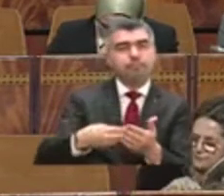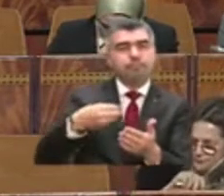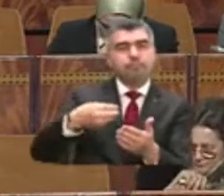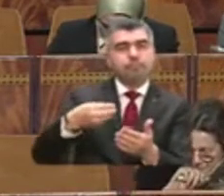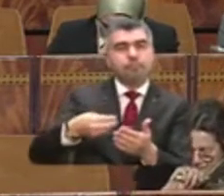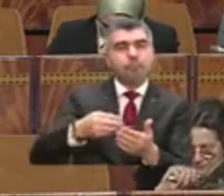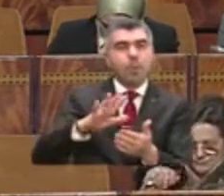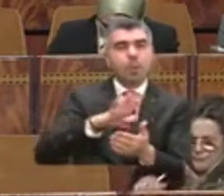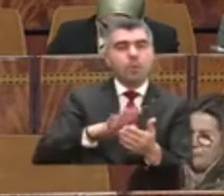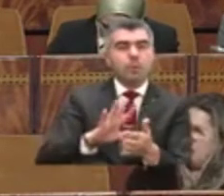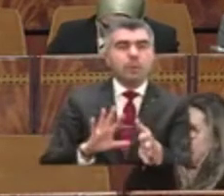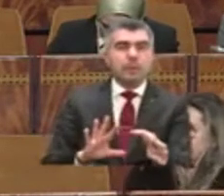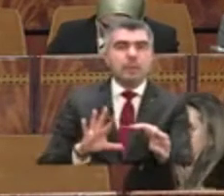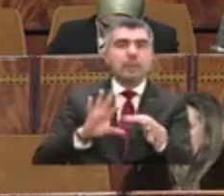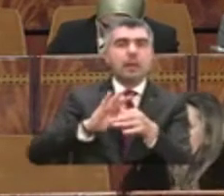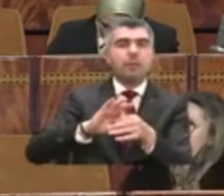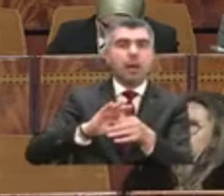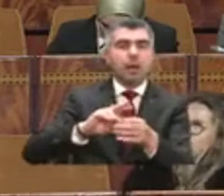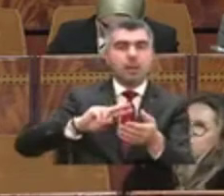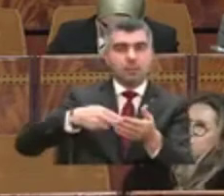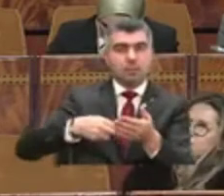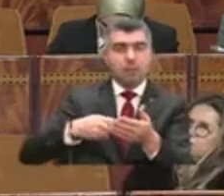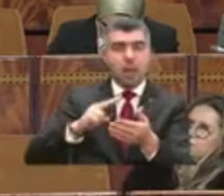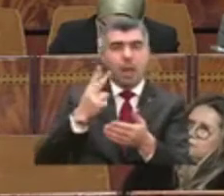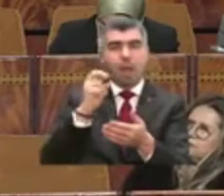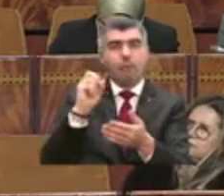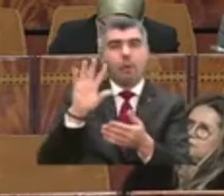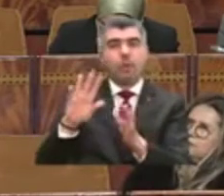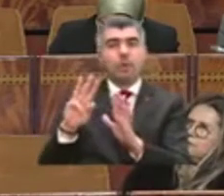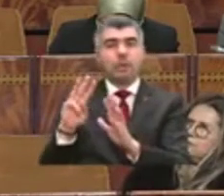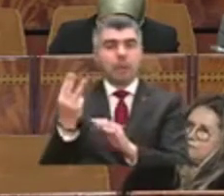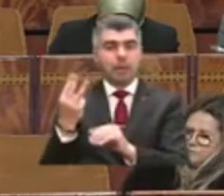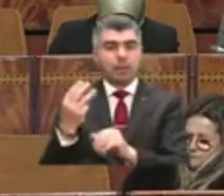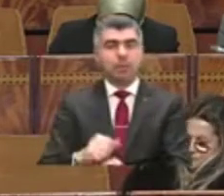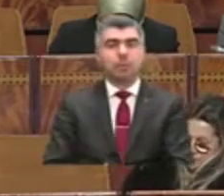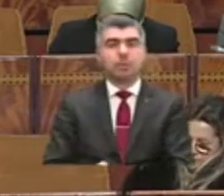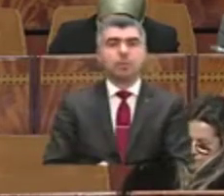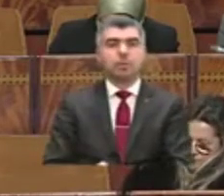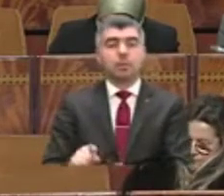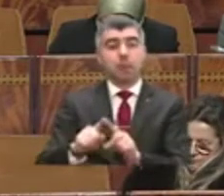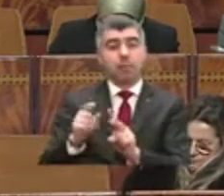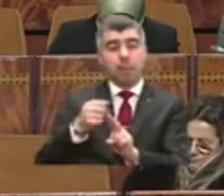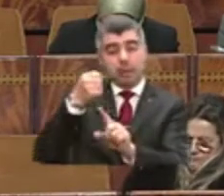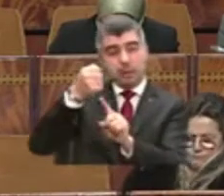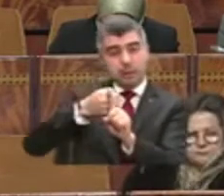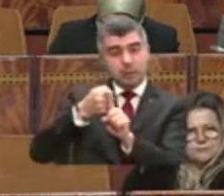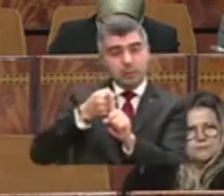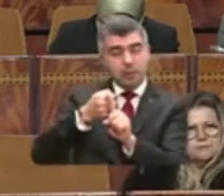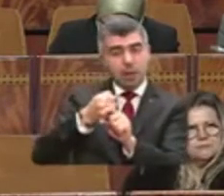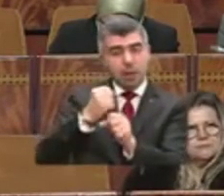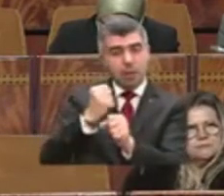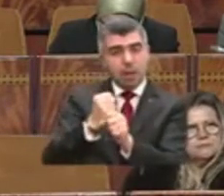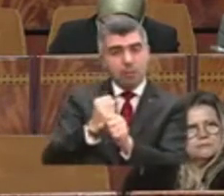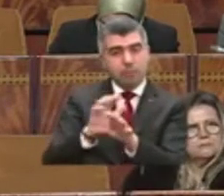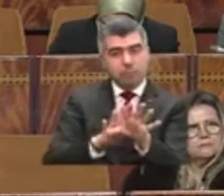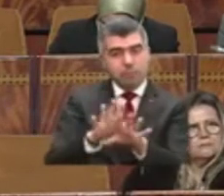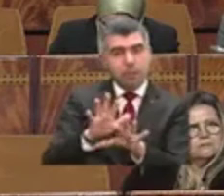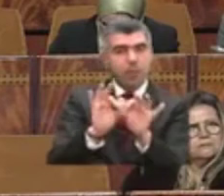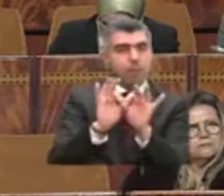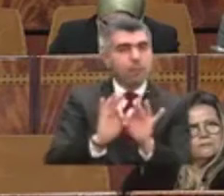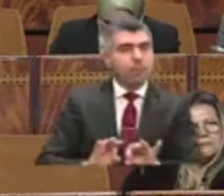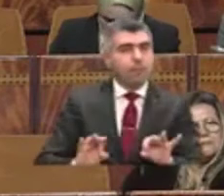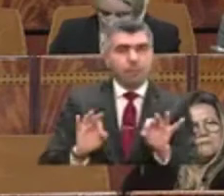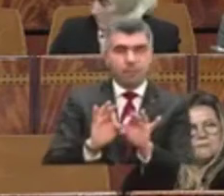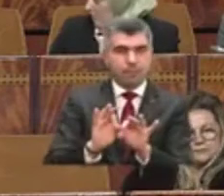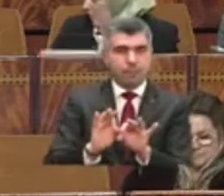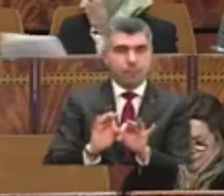عرفته الاتفاقية الخاصة بهم منذ سنة 2013 إلا أن عملية الإنجاز لم تبدأ بعد. مثال آخر سيد الوزير، الطريق